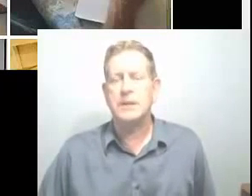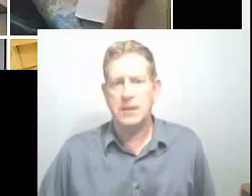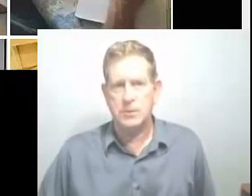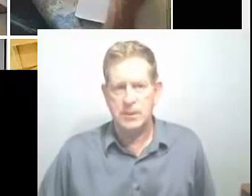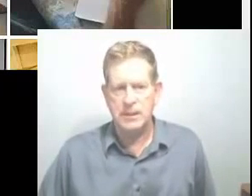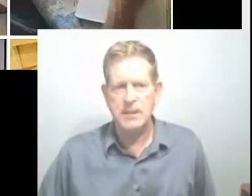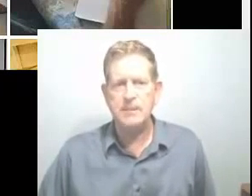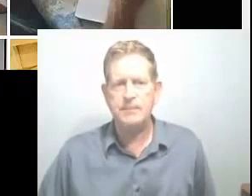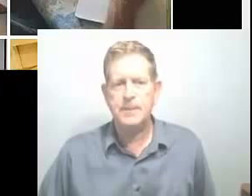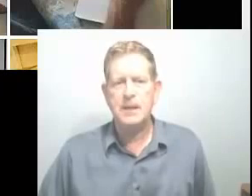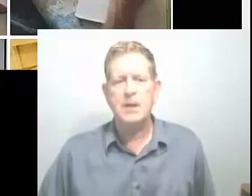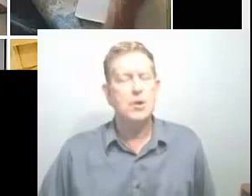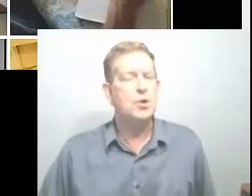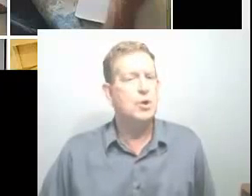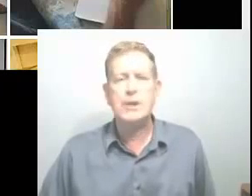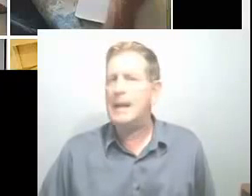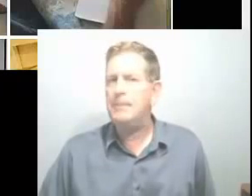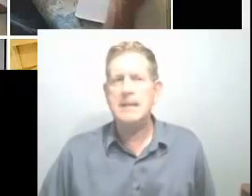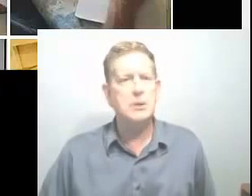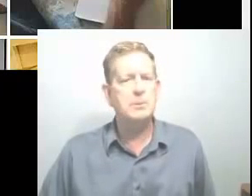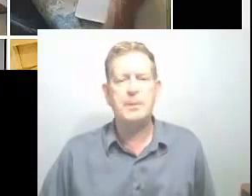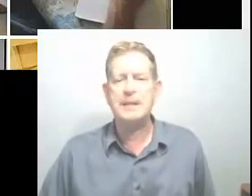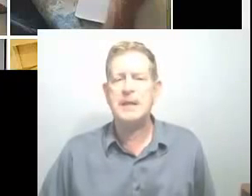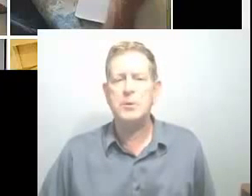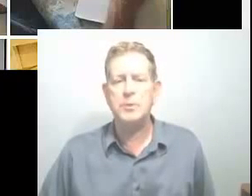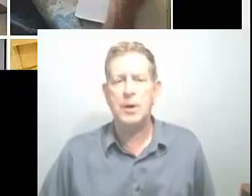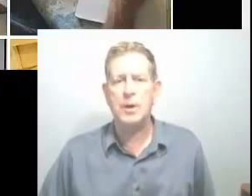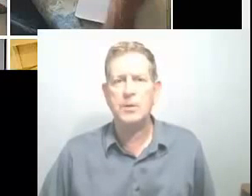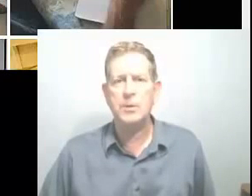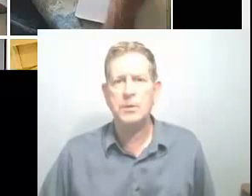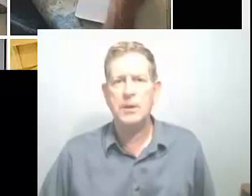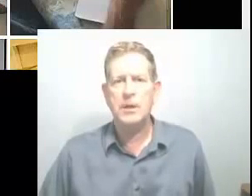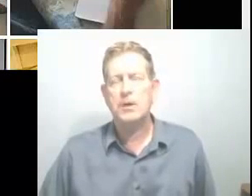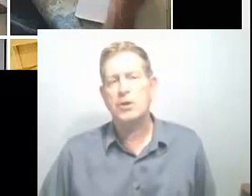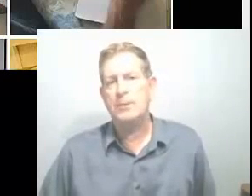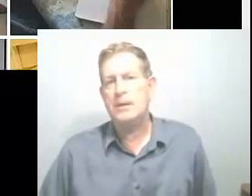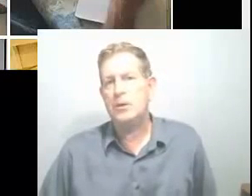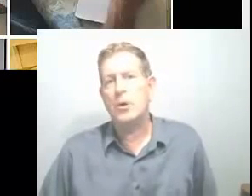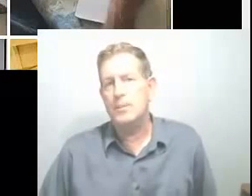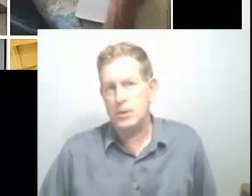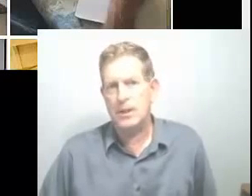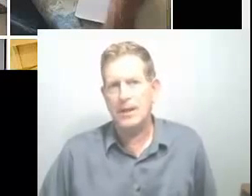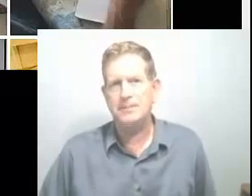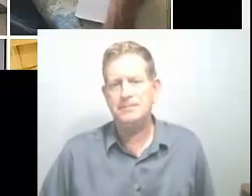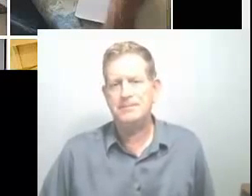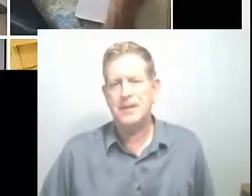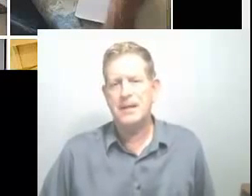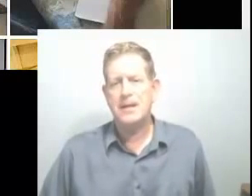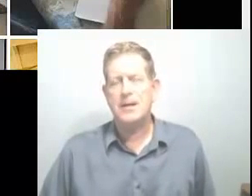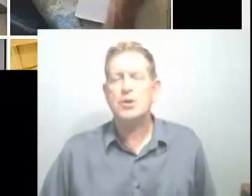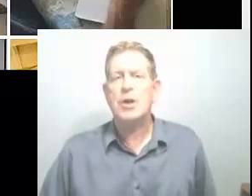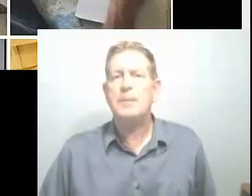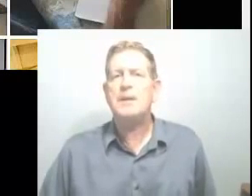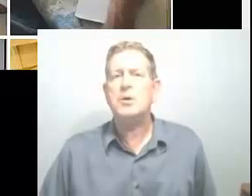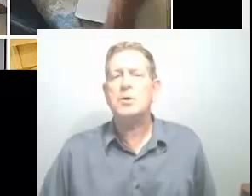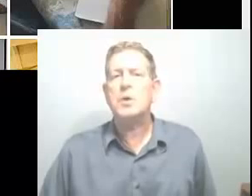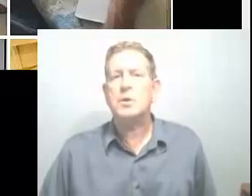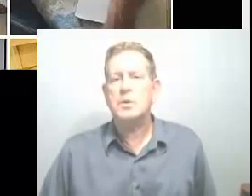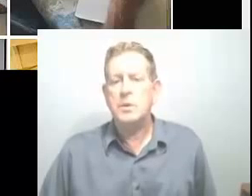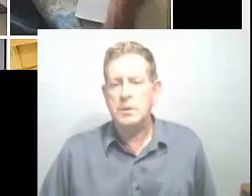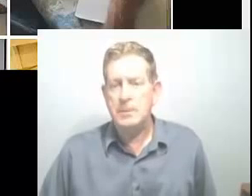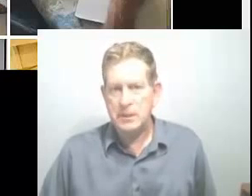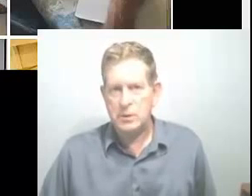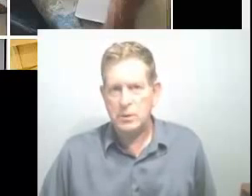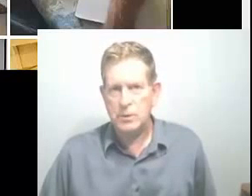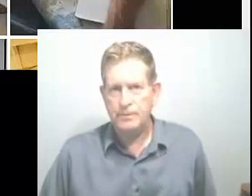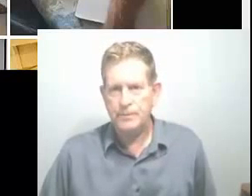J'habite aux États-Unis. Je n'habite pas à New York. J'habite dans le Michigan. J'habite